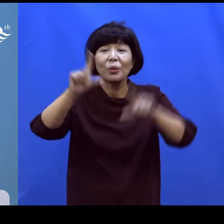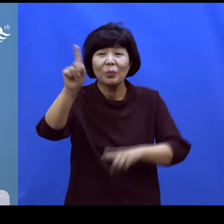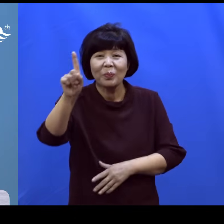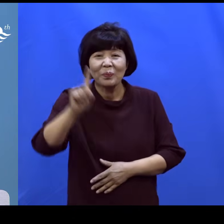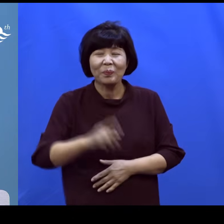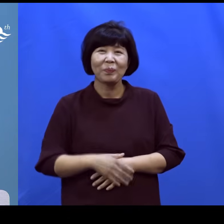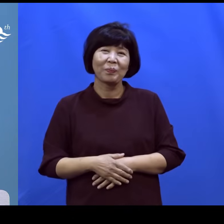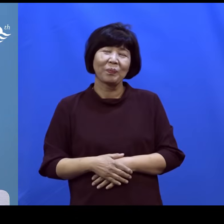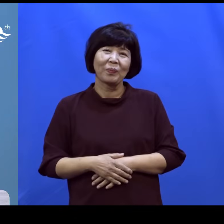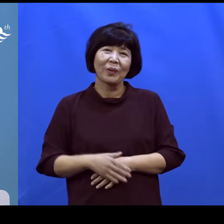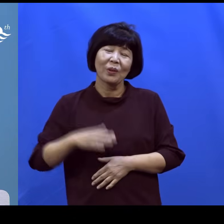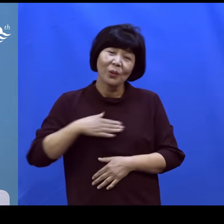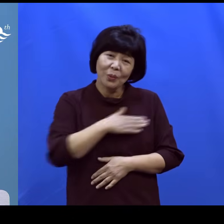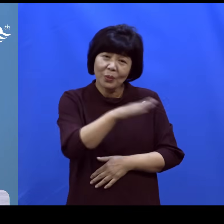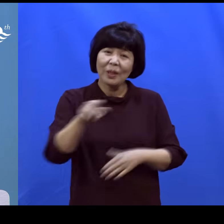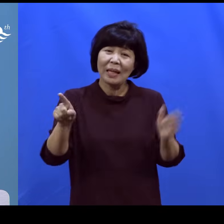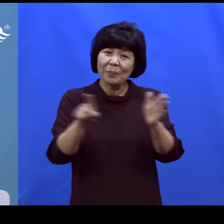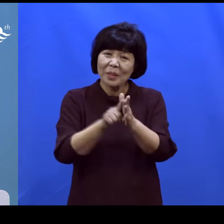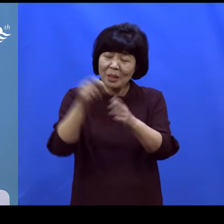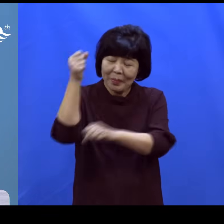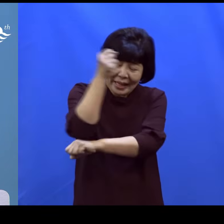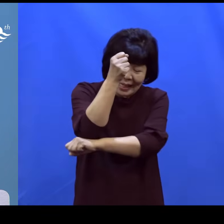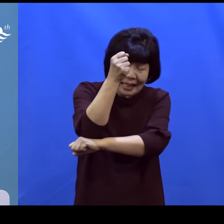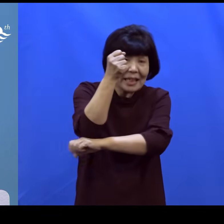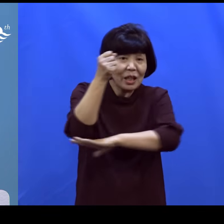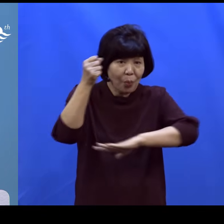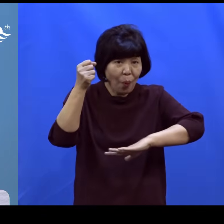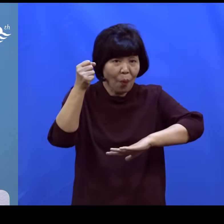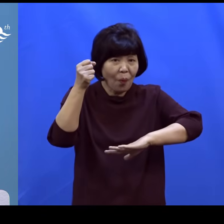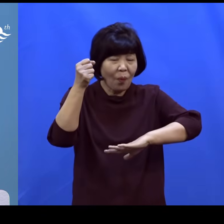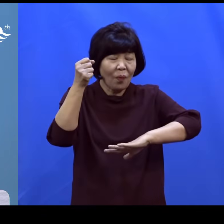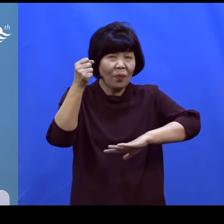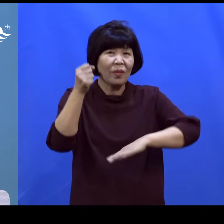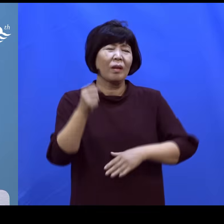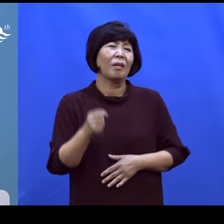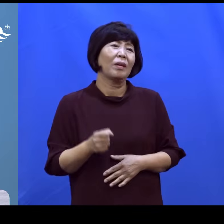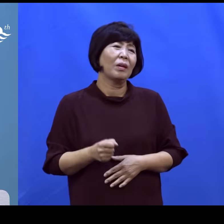신앙을 가지고 있는 우리의 신앙의 아주 기본기를 우리가 가르쳐 주는데